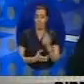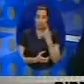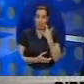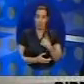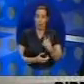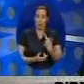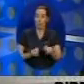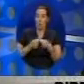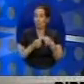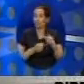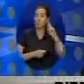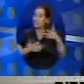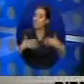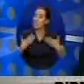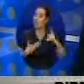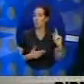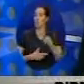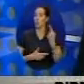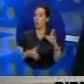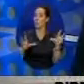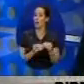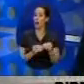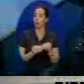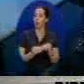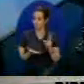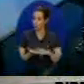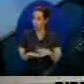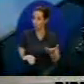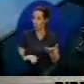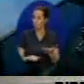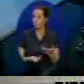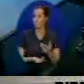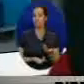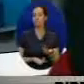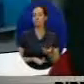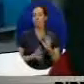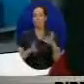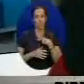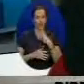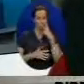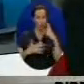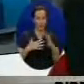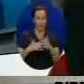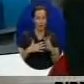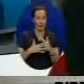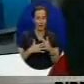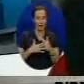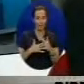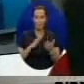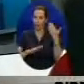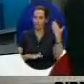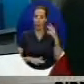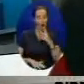לי בארגון, את יודעת, יותר שמח שכולם ביחד, לא? אוקיי, אז מה שראינו במחקרים של